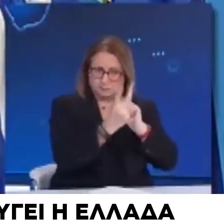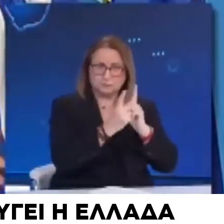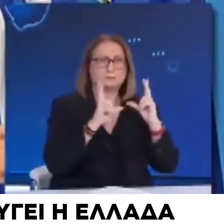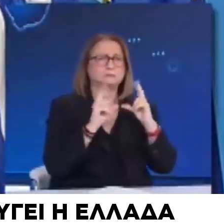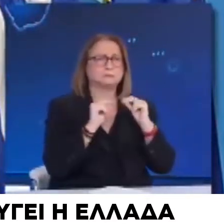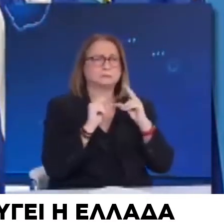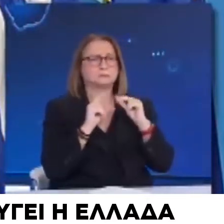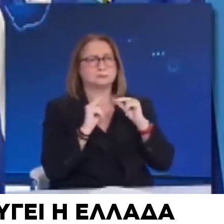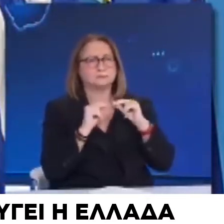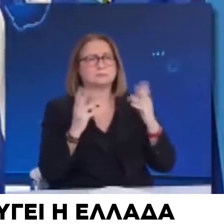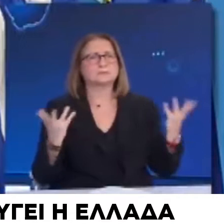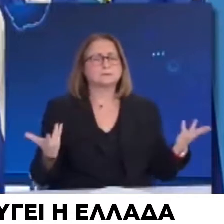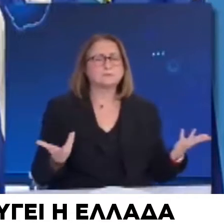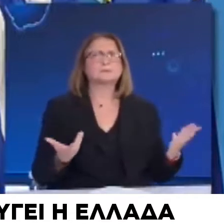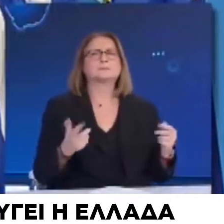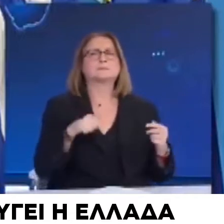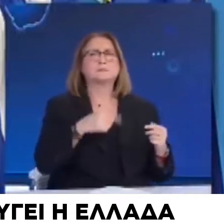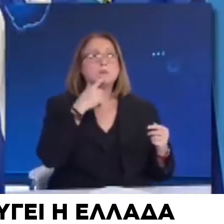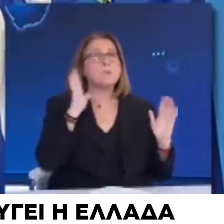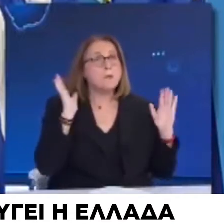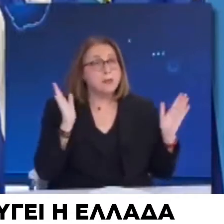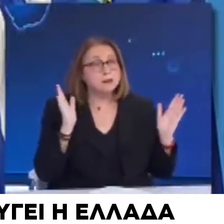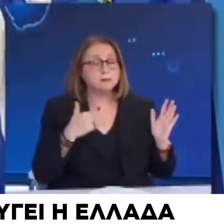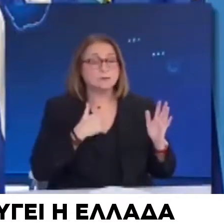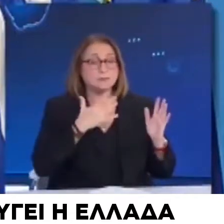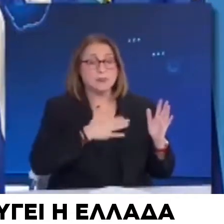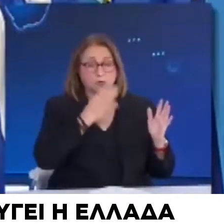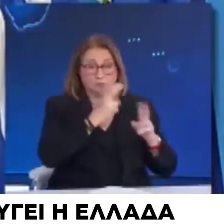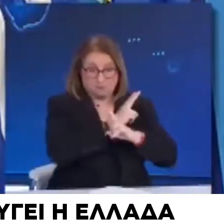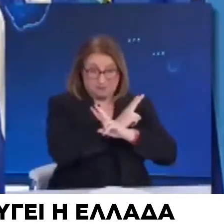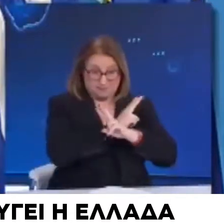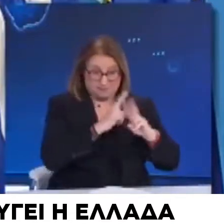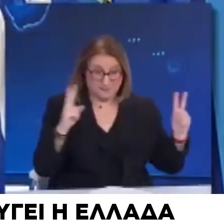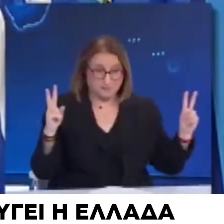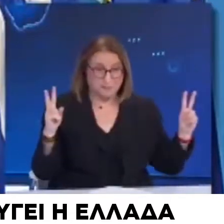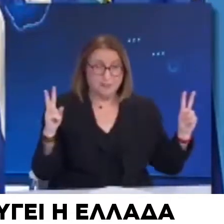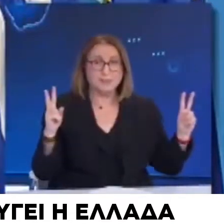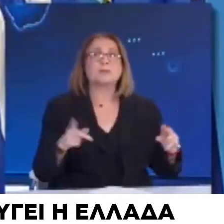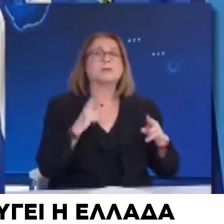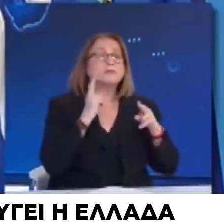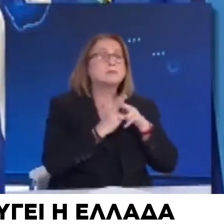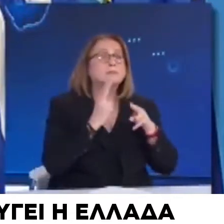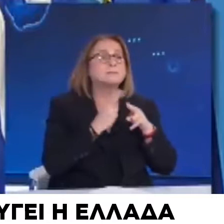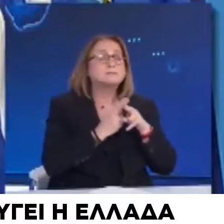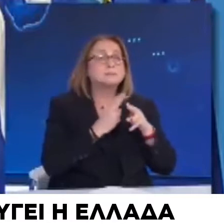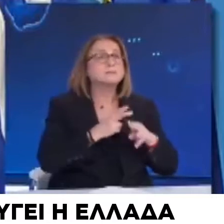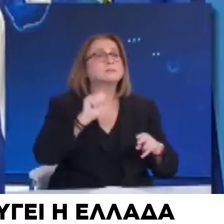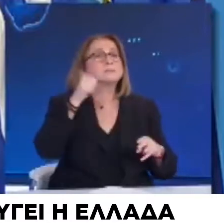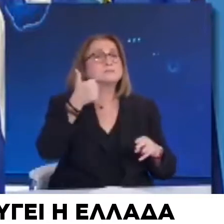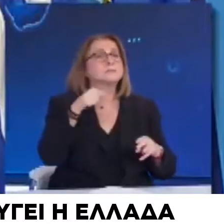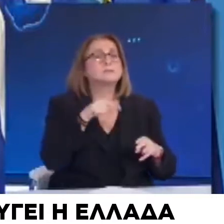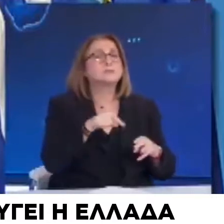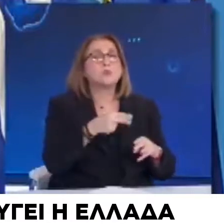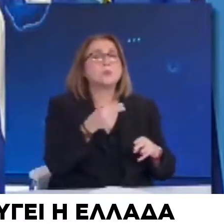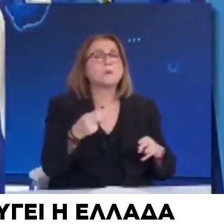αλλά δεν το έχω αποκλείσει σε καμία περίπτωση. Όμως, να είμαι απόλυτο σαφής, το αντικείμενο των διερευνητικών επαφών αφορά την